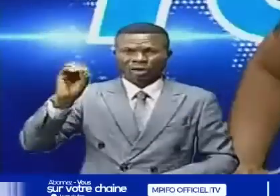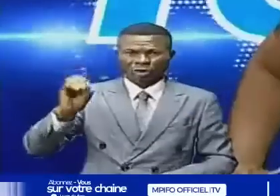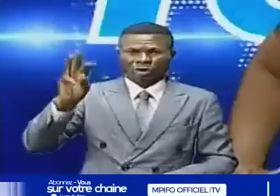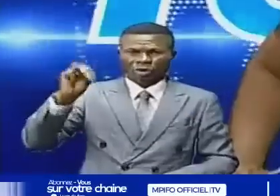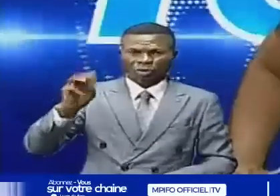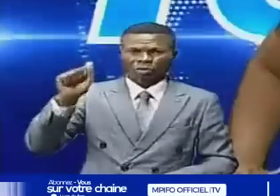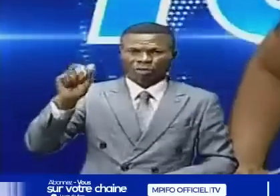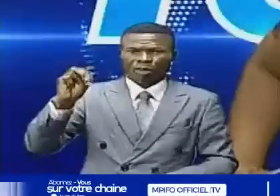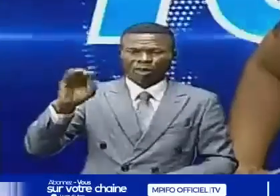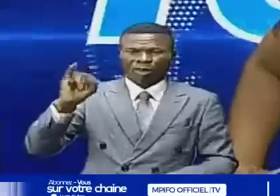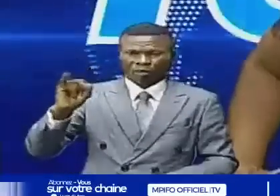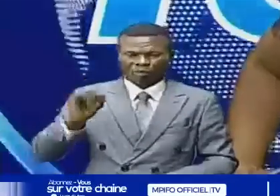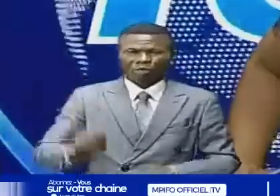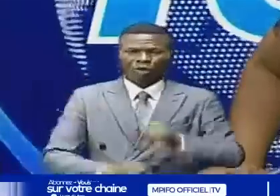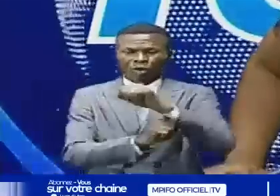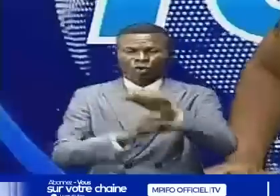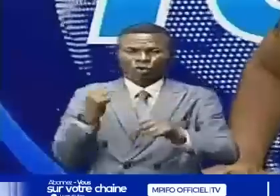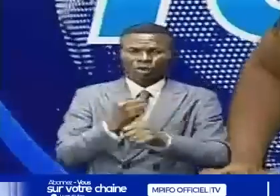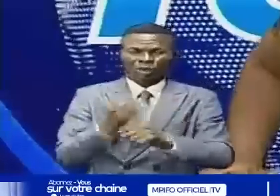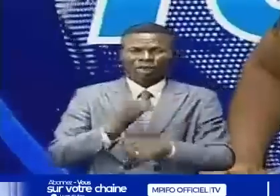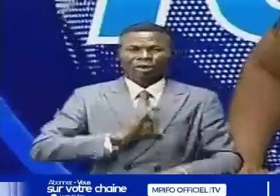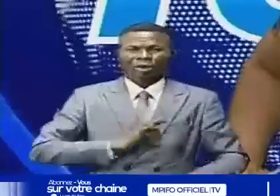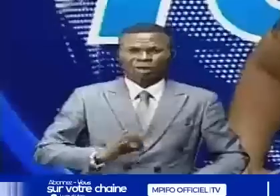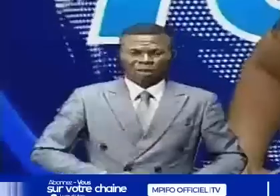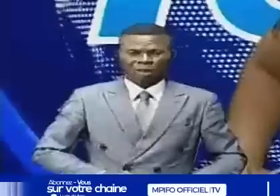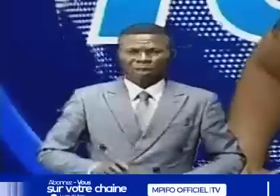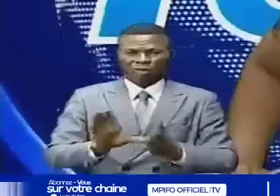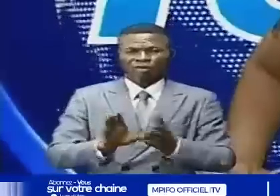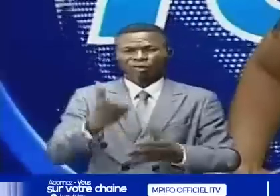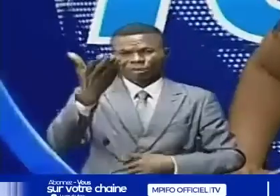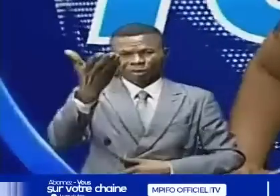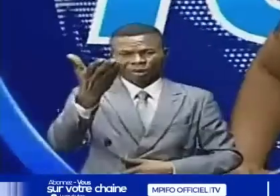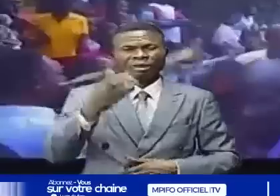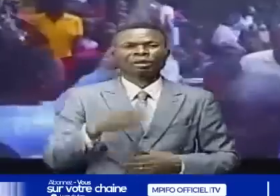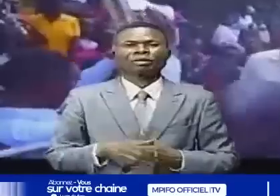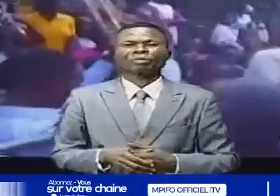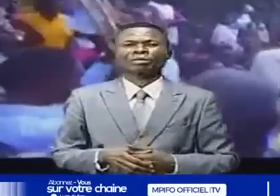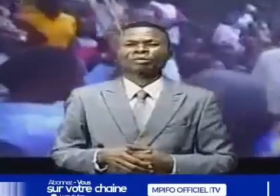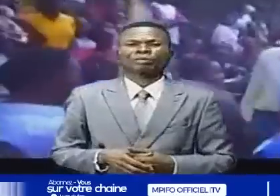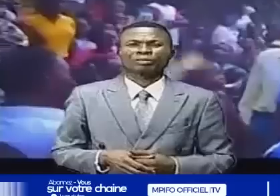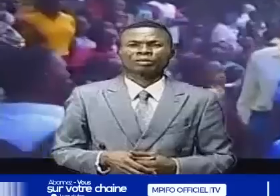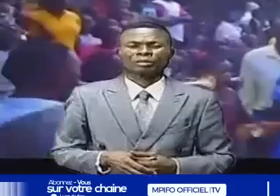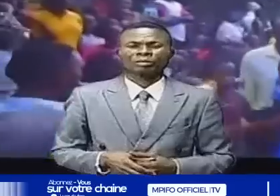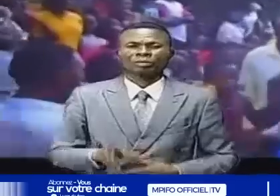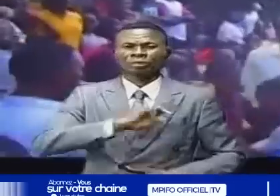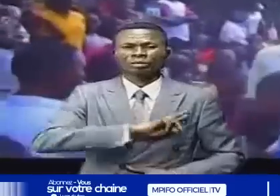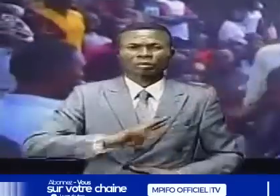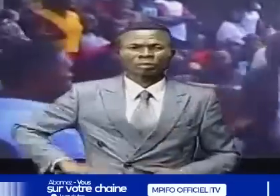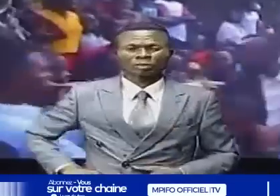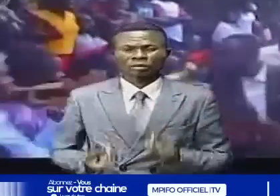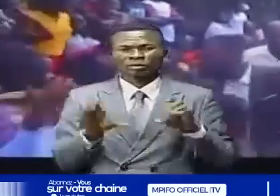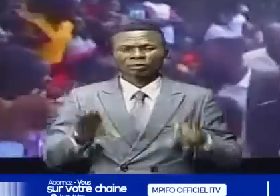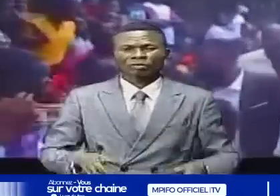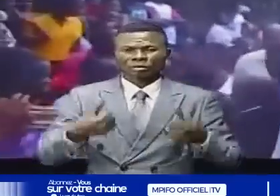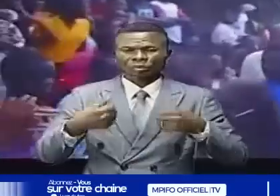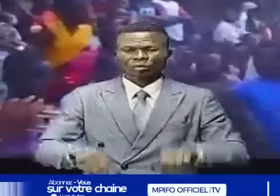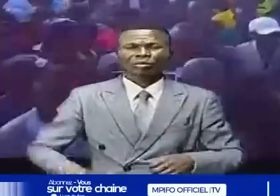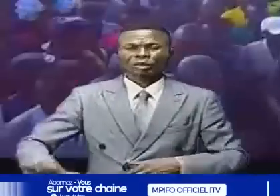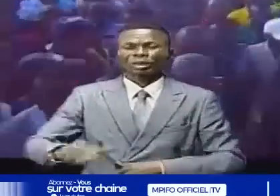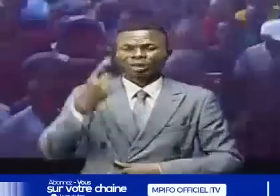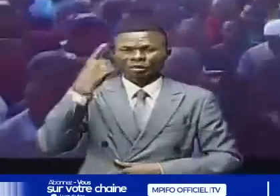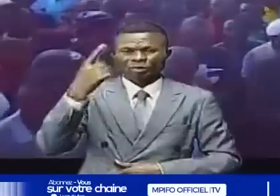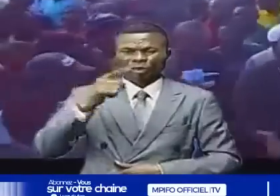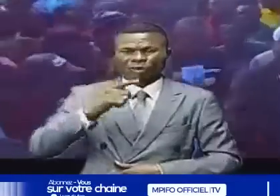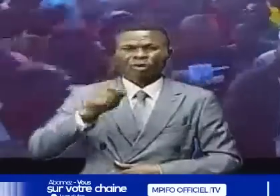l'État, Félix-Antoine Tshisekedi Tshilombo. Images et commentaires. La RDC reste une et indivisible, c'est ce